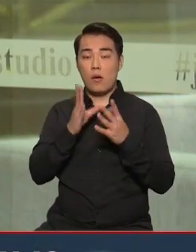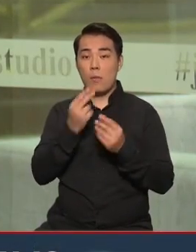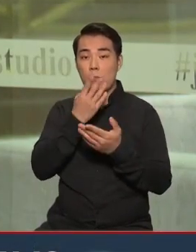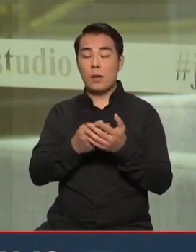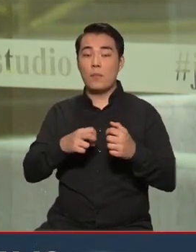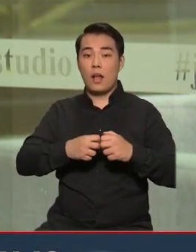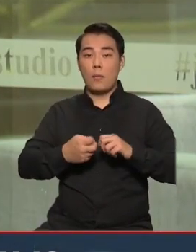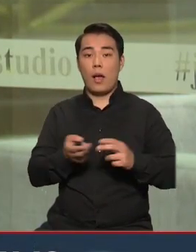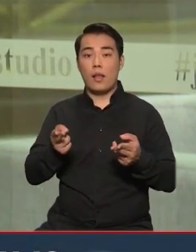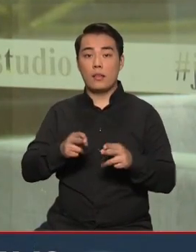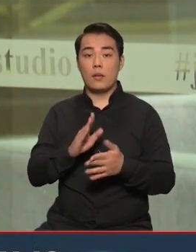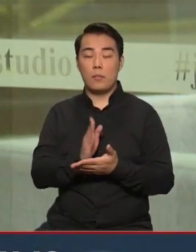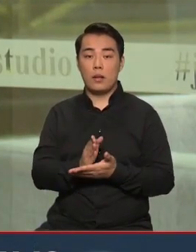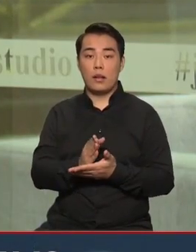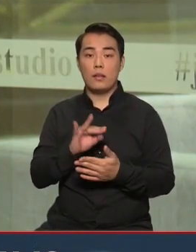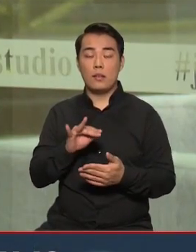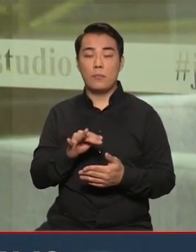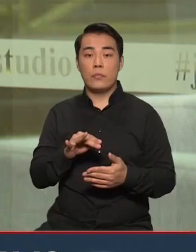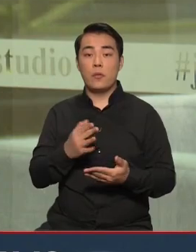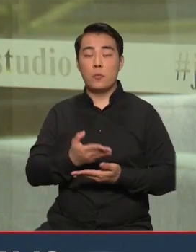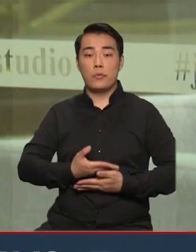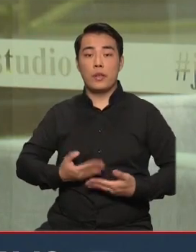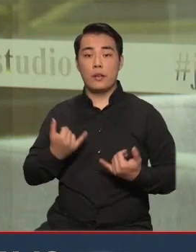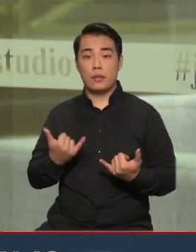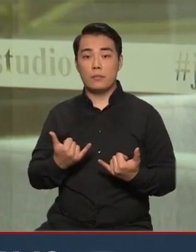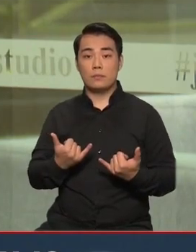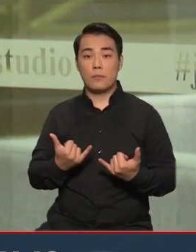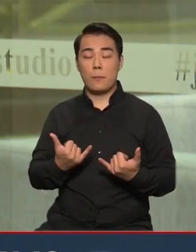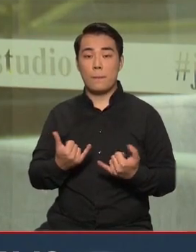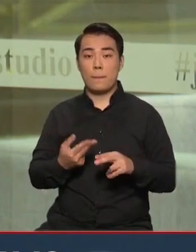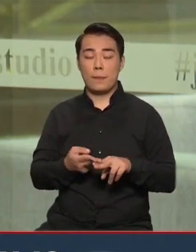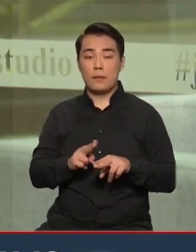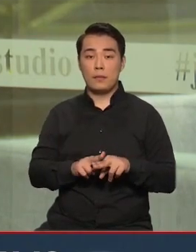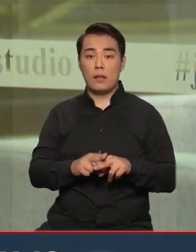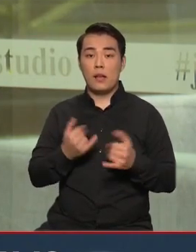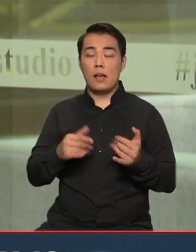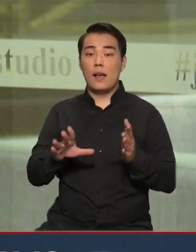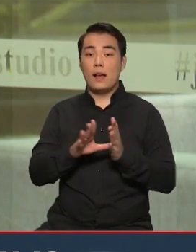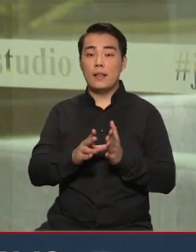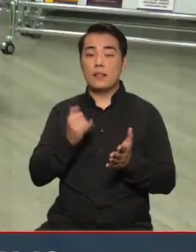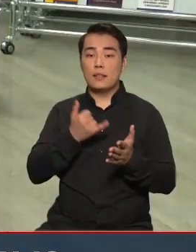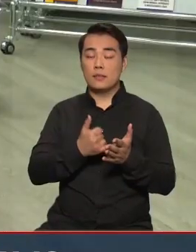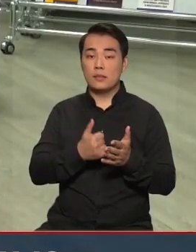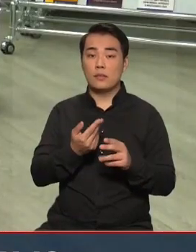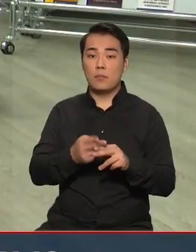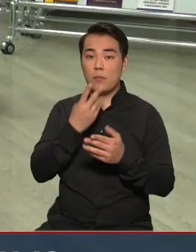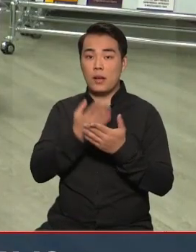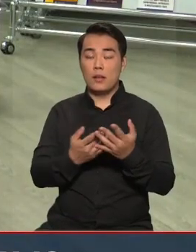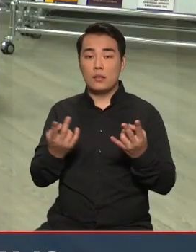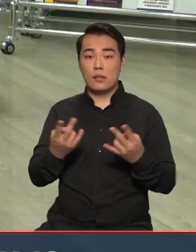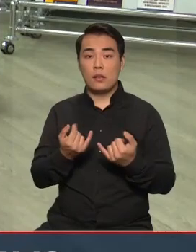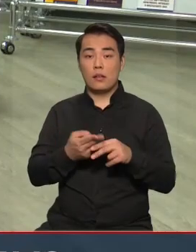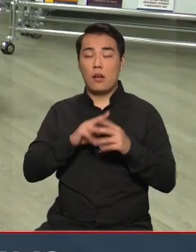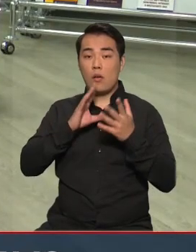ғой, мәселесінде тұр. Сондықтан енді осы олар зарядный станция керек. Бұл ұғымды енгізіп жатырмыз.